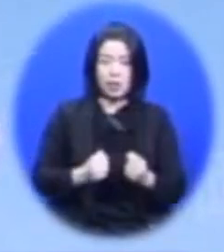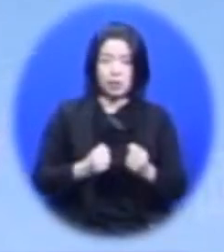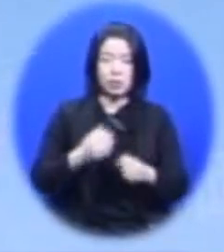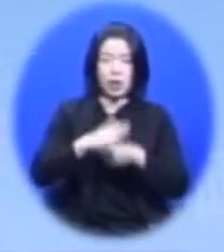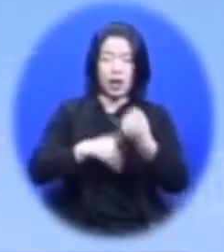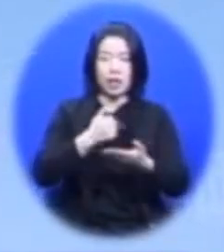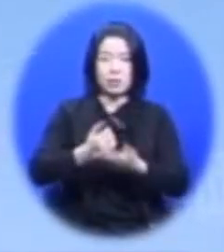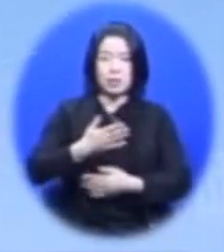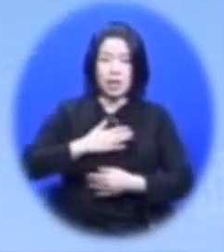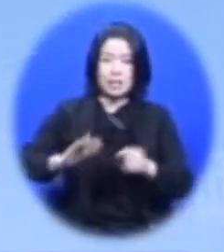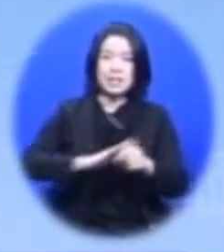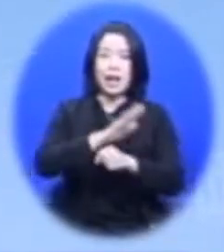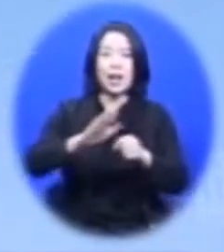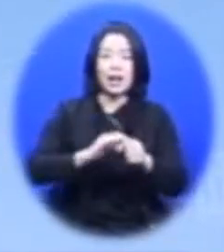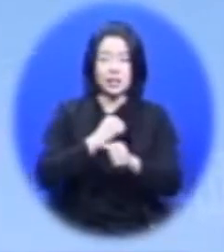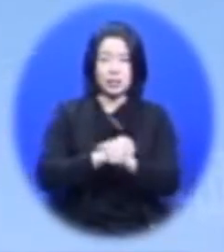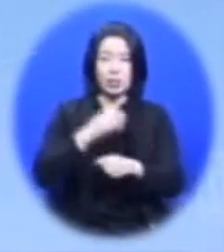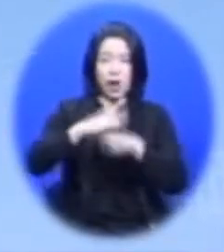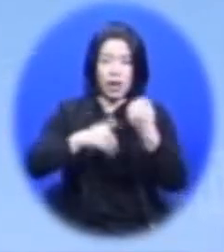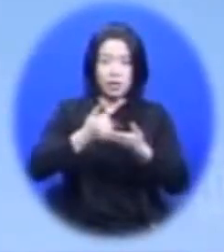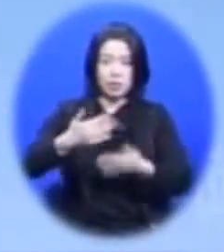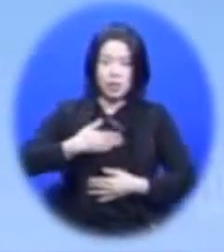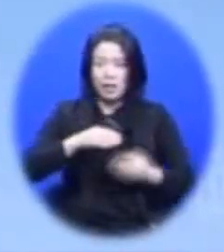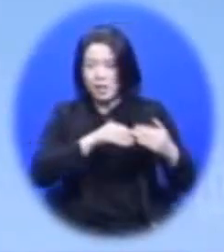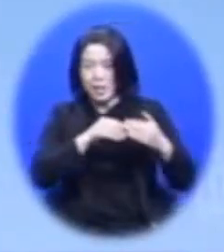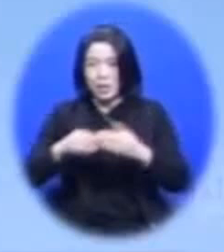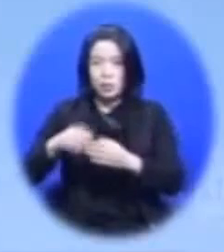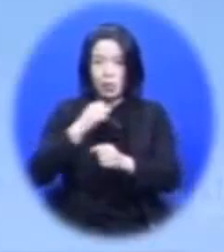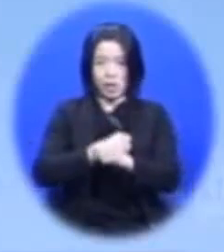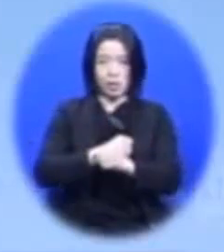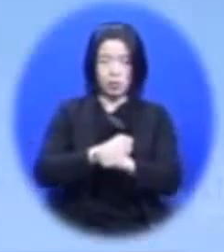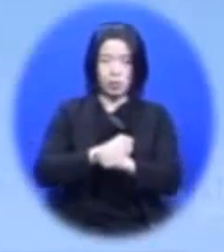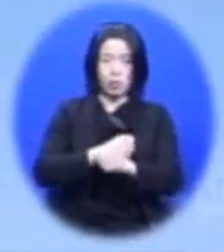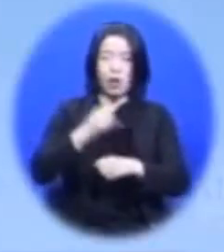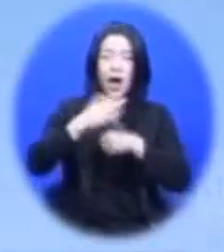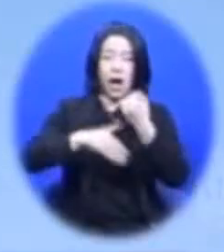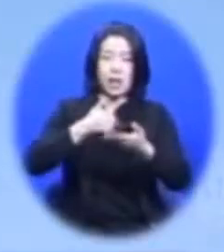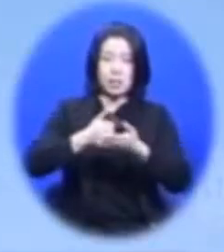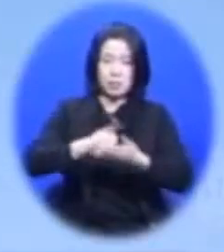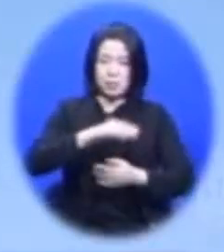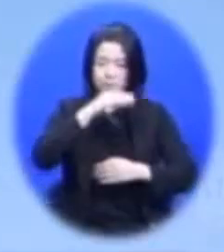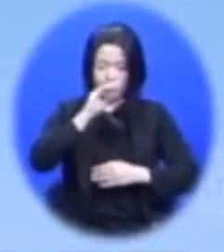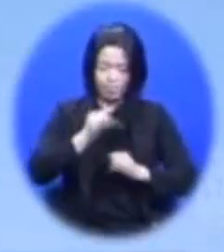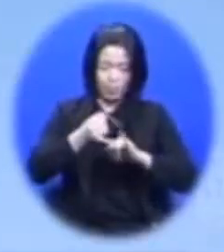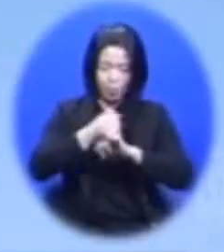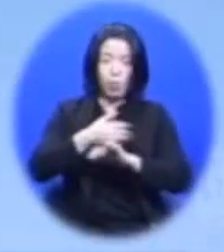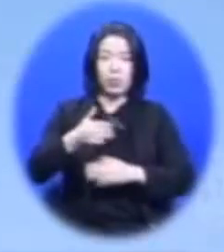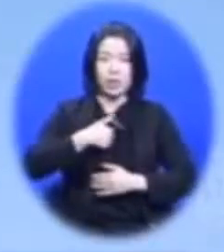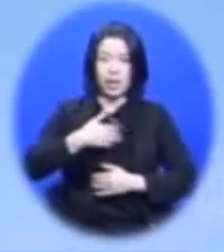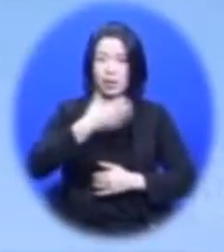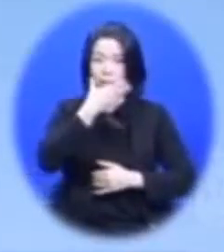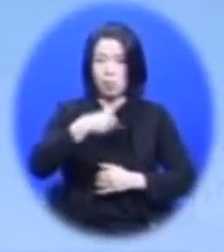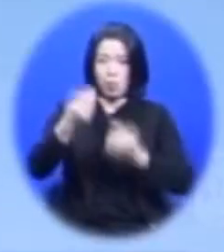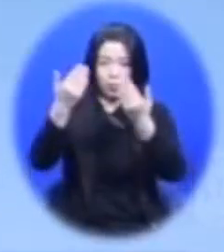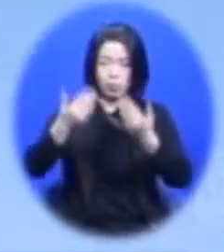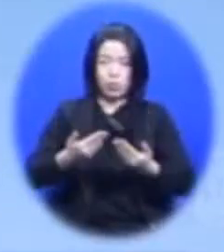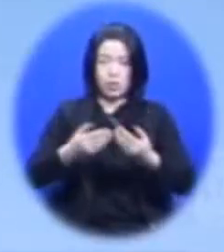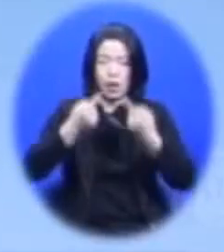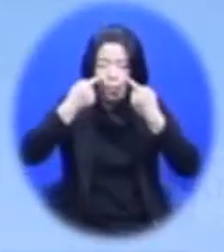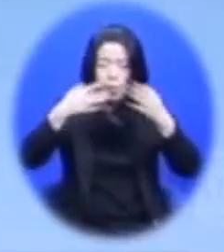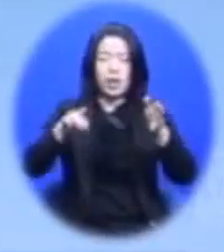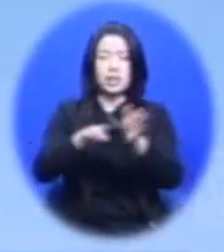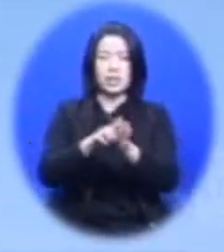나를 사랑하시고, 하나님이 나를 인도하시고, 하나님이 반드시 나에게 복을 주신다는 확신이